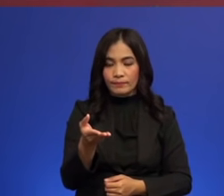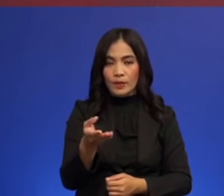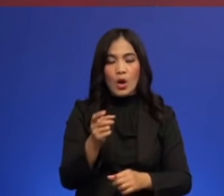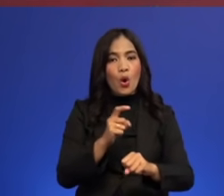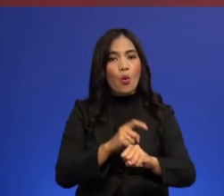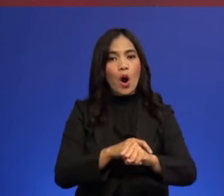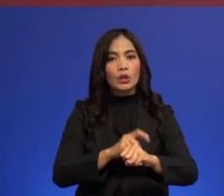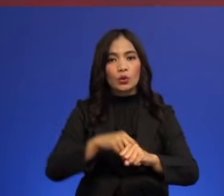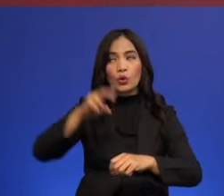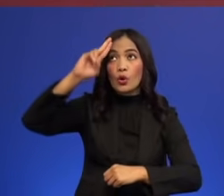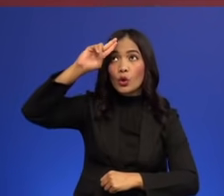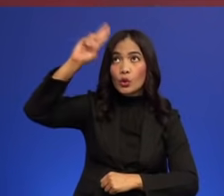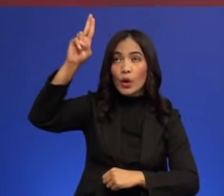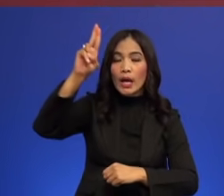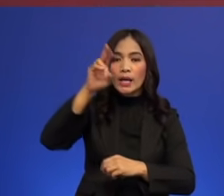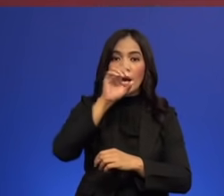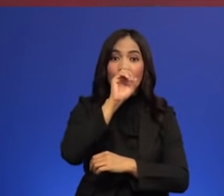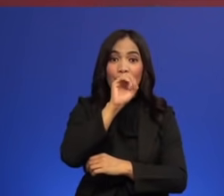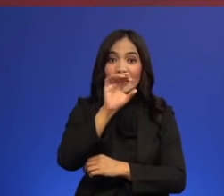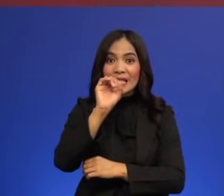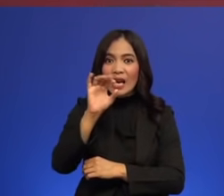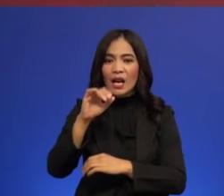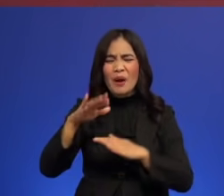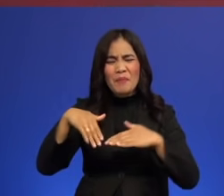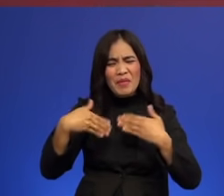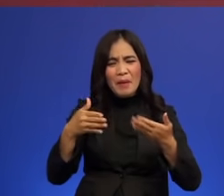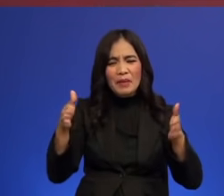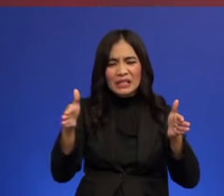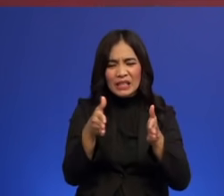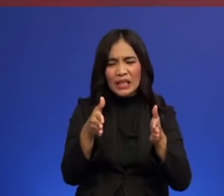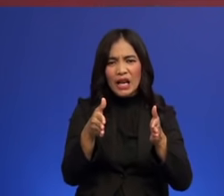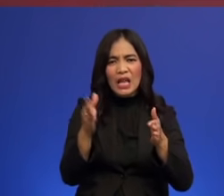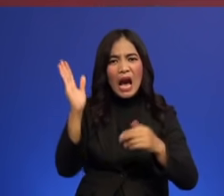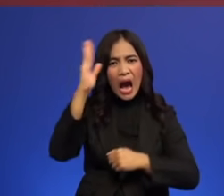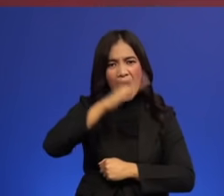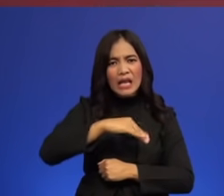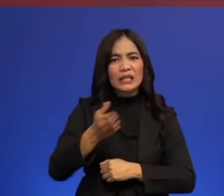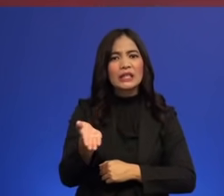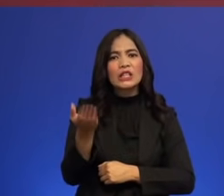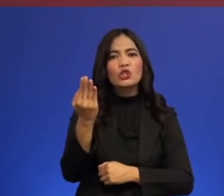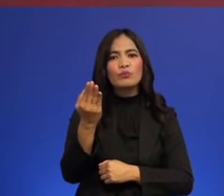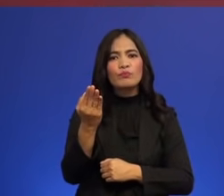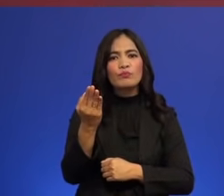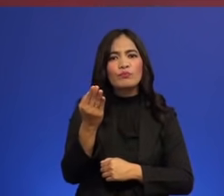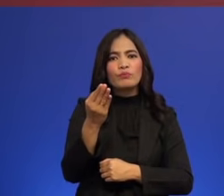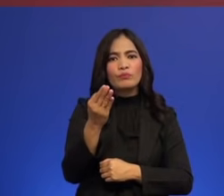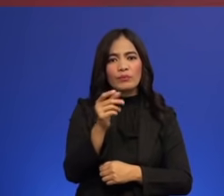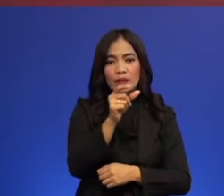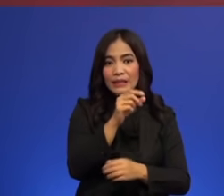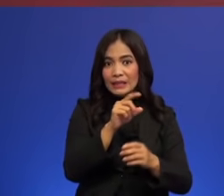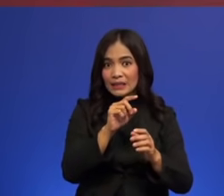setelah Tuhan berbicara betapa singkatnya hari hidup, ya,